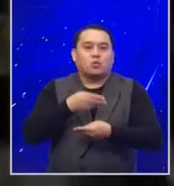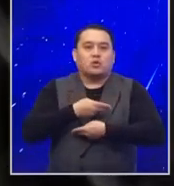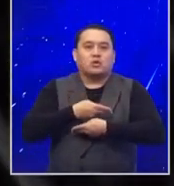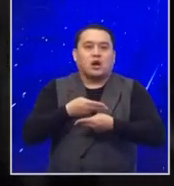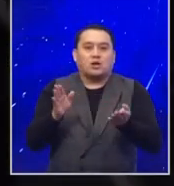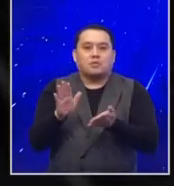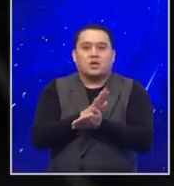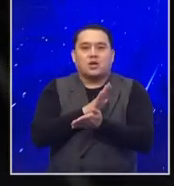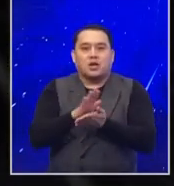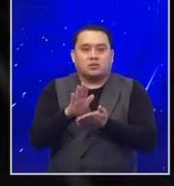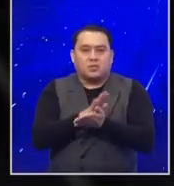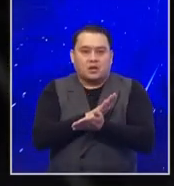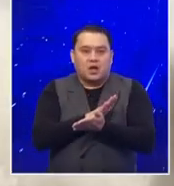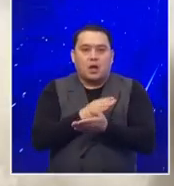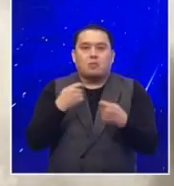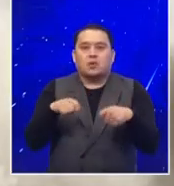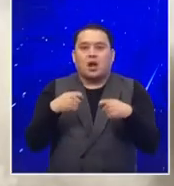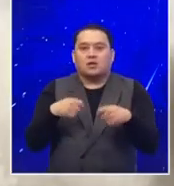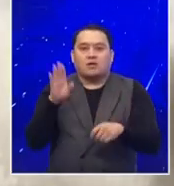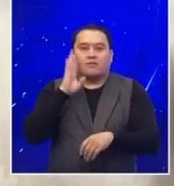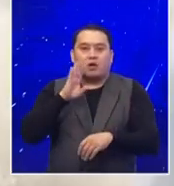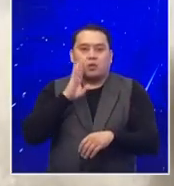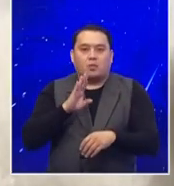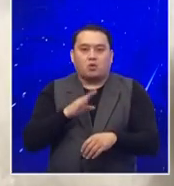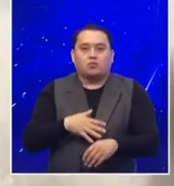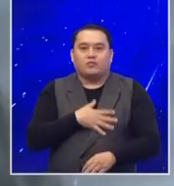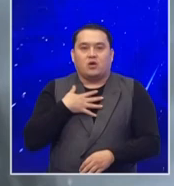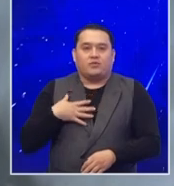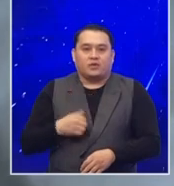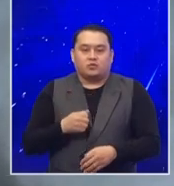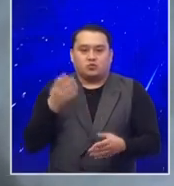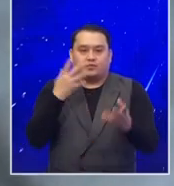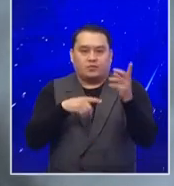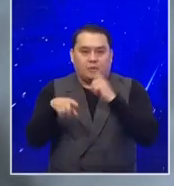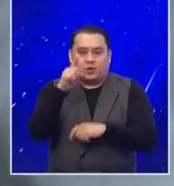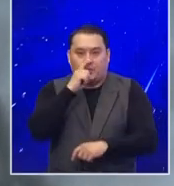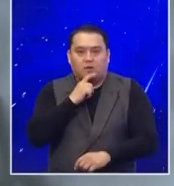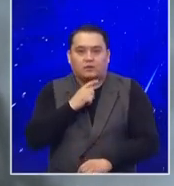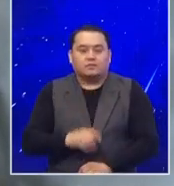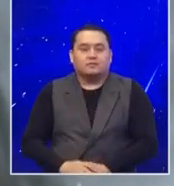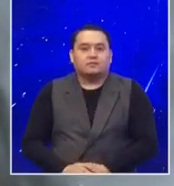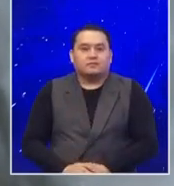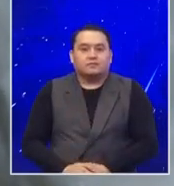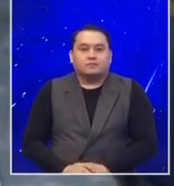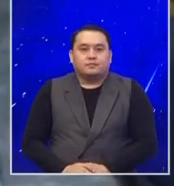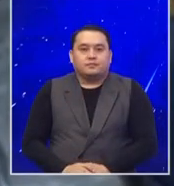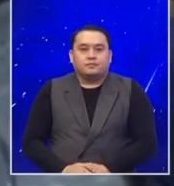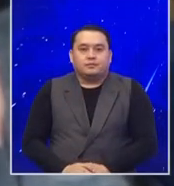раздают в храме бесплатно, а продавец воды своим поступком вводит людей в заблуждение.